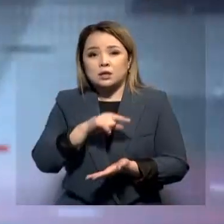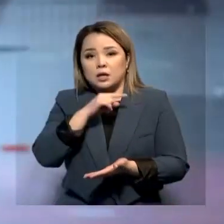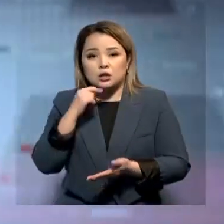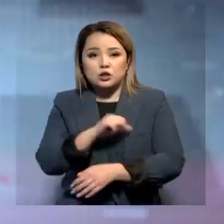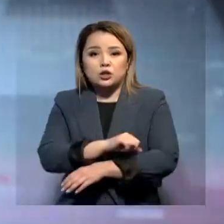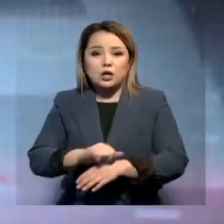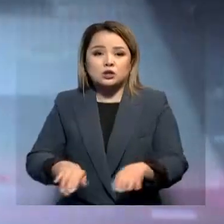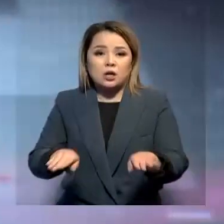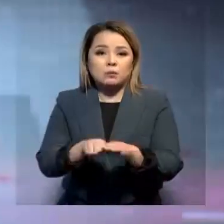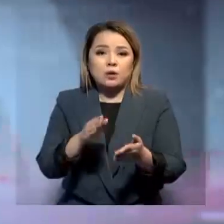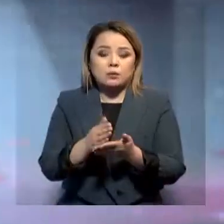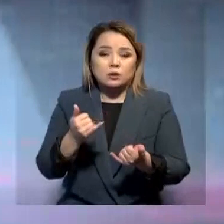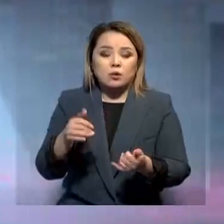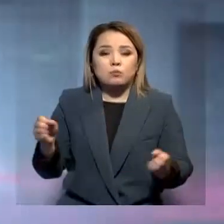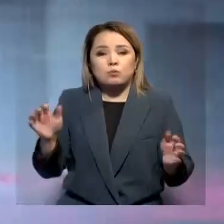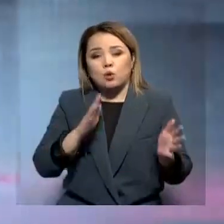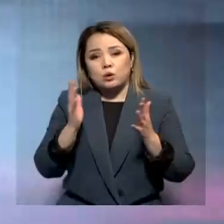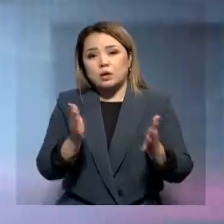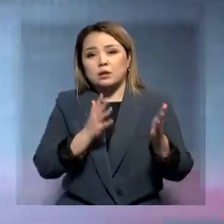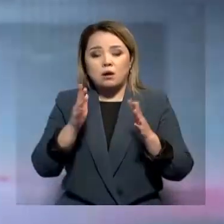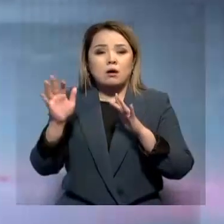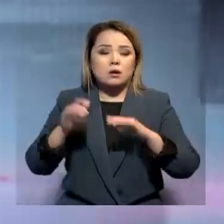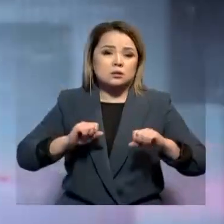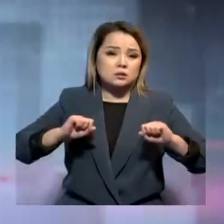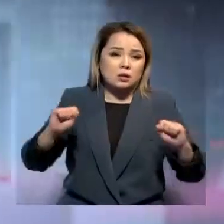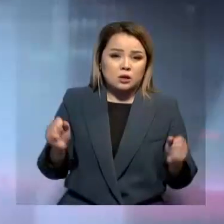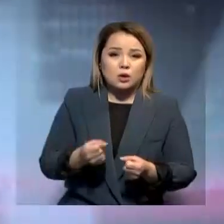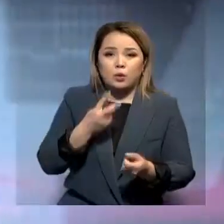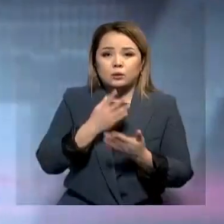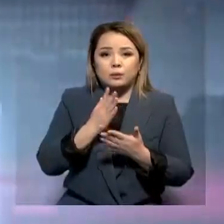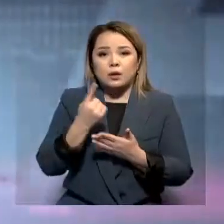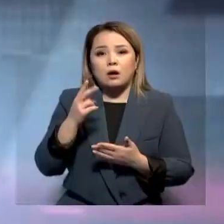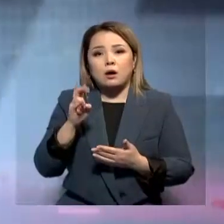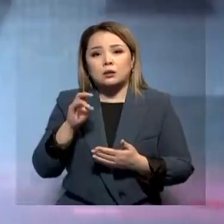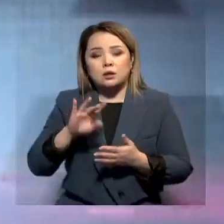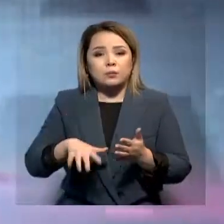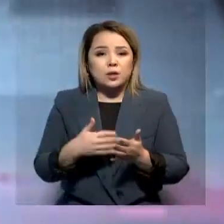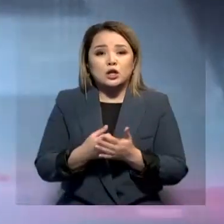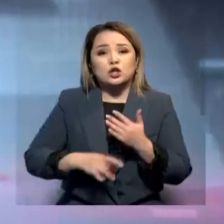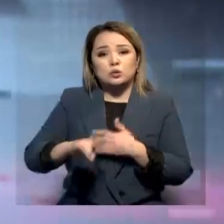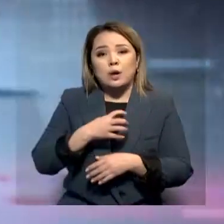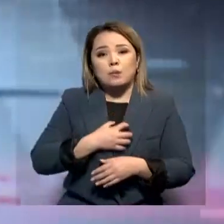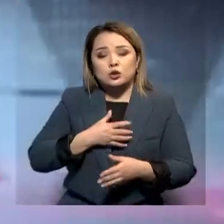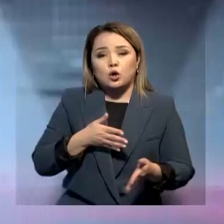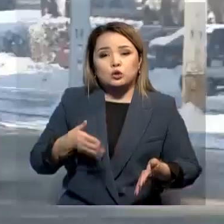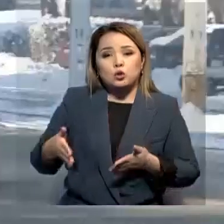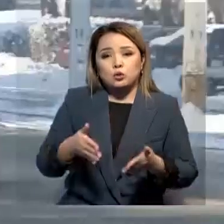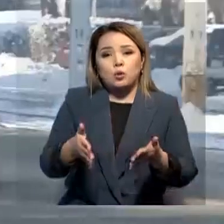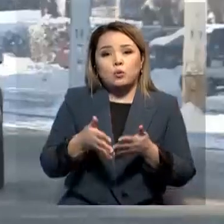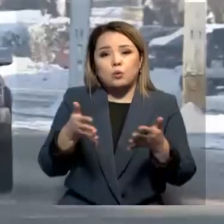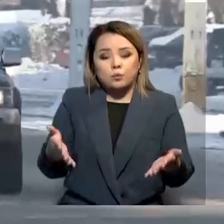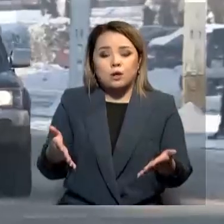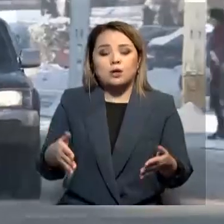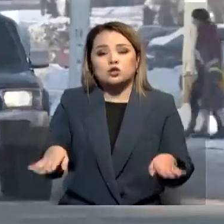дейін жабық. Өңірде ақтүтек боранмен аяз әлде дес бермей тұр. Бірінші қаңтардан бері республикалық маңызы бар жолдардың көбі